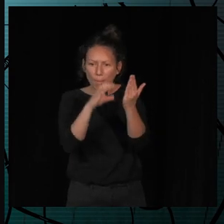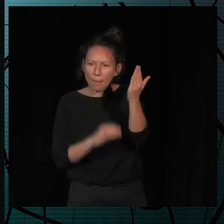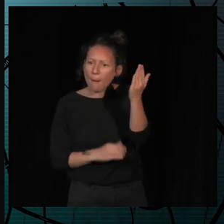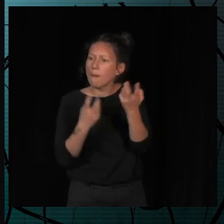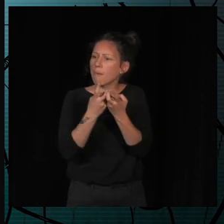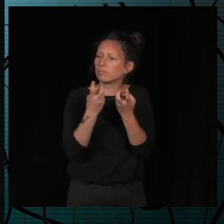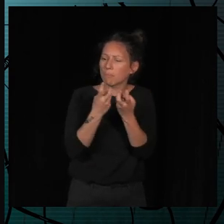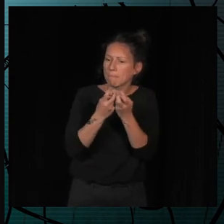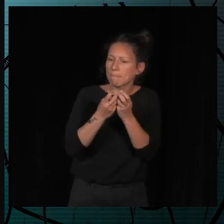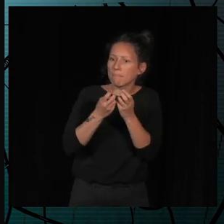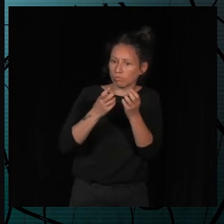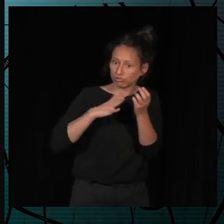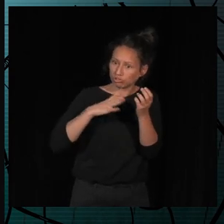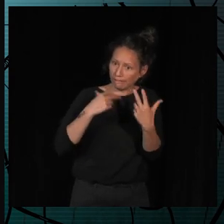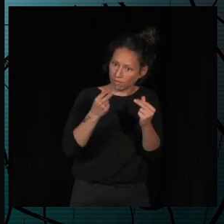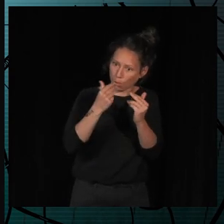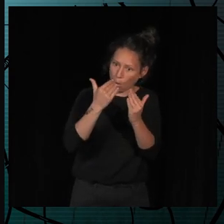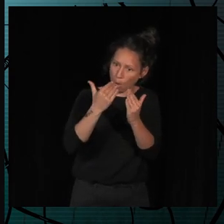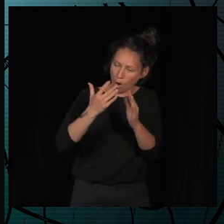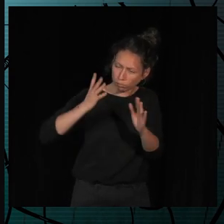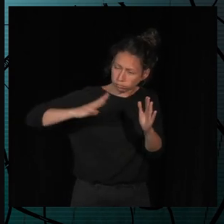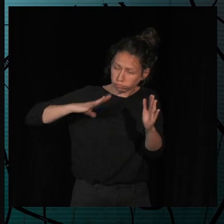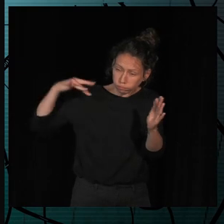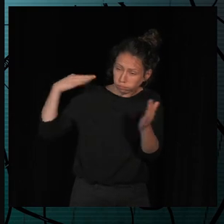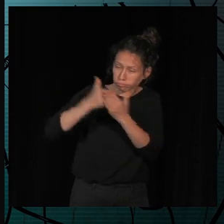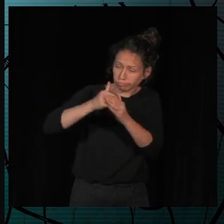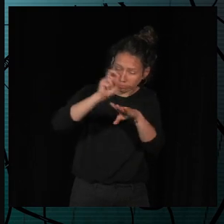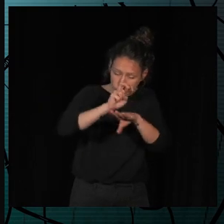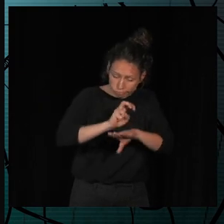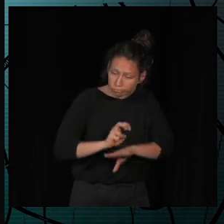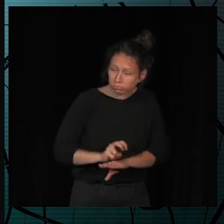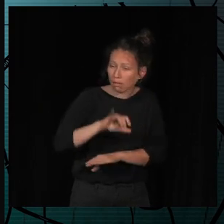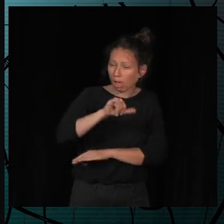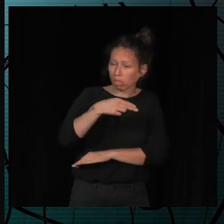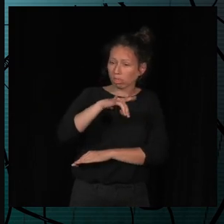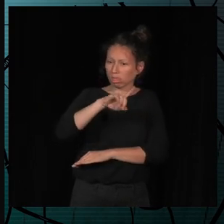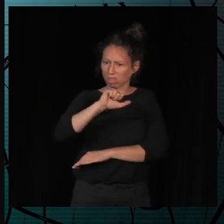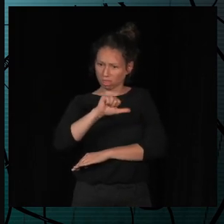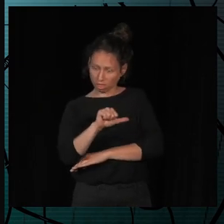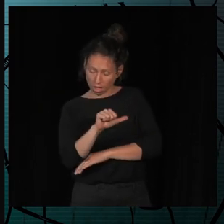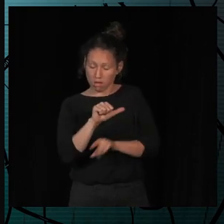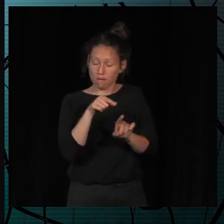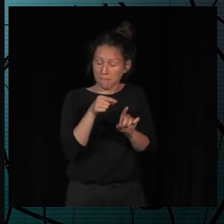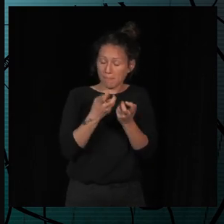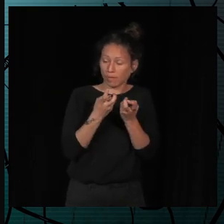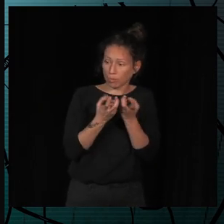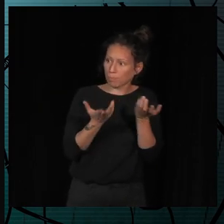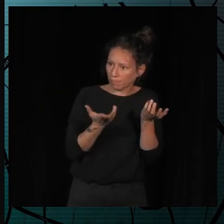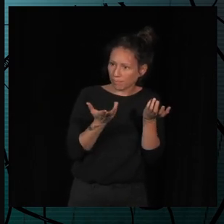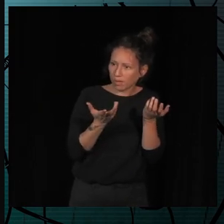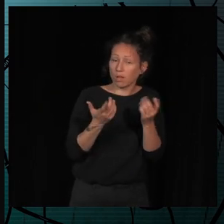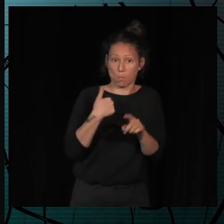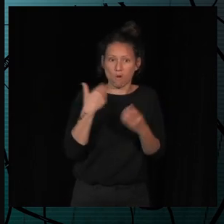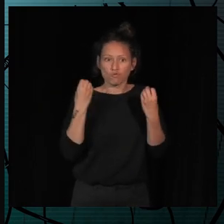inain qui marche très très bien depuis quelques temps ça c'est un une petite astuce d'ailleurs que je donne beaucoup en médiation auprès des